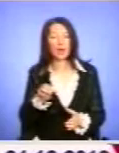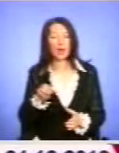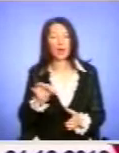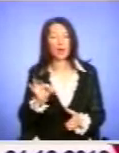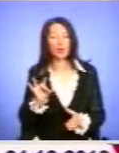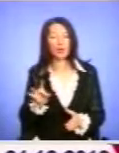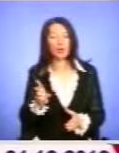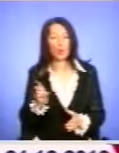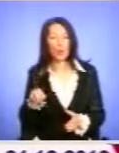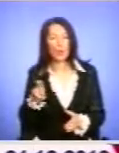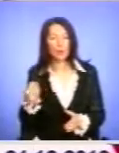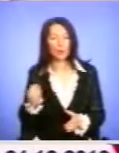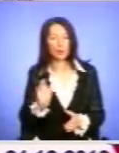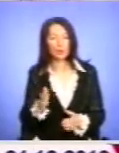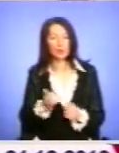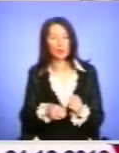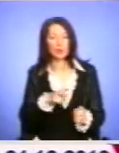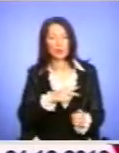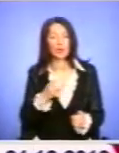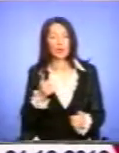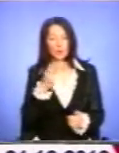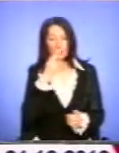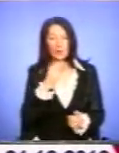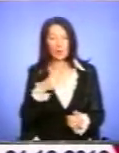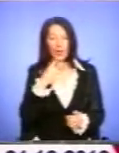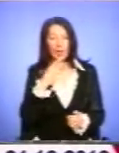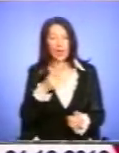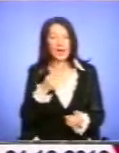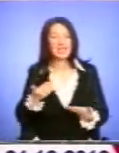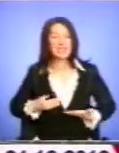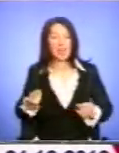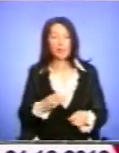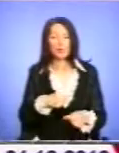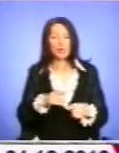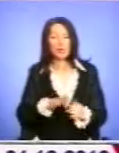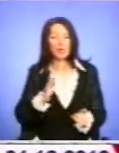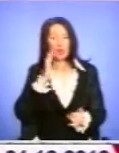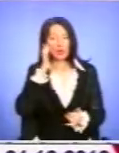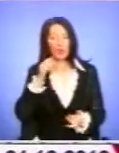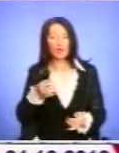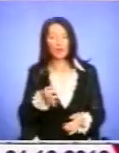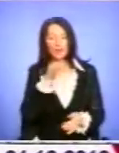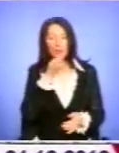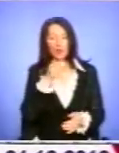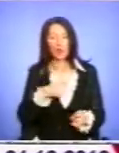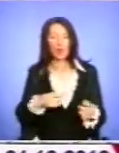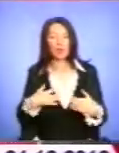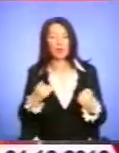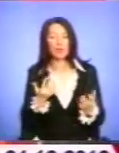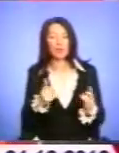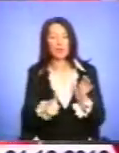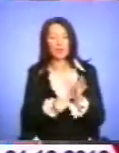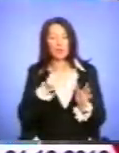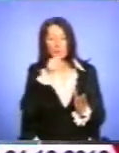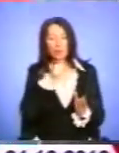звично. Тренер Віталій Гуцалюк каже, життя без футболу не уявляє, адже захопився цим спортом ще шестирічним хлопчиком. Ми